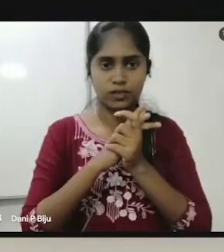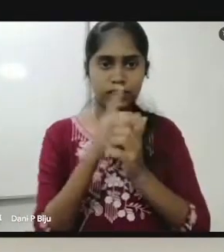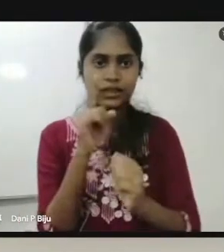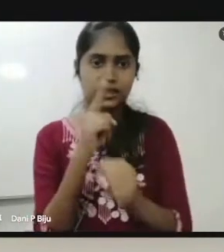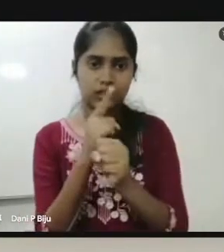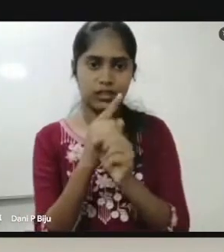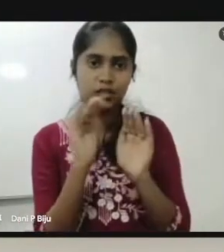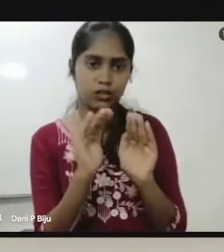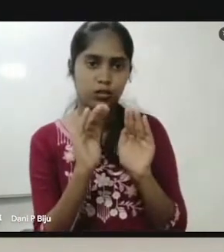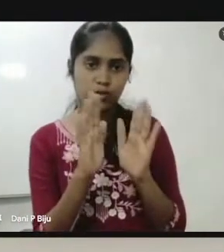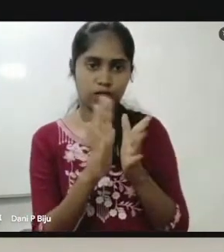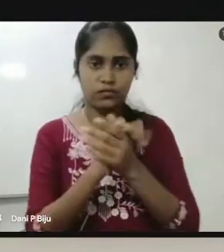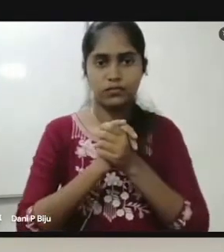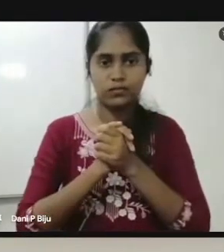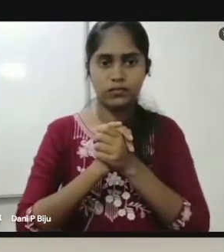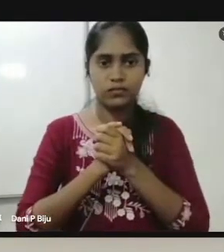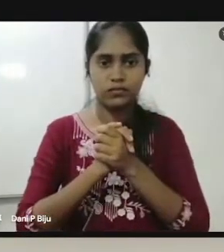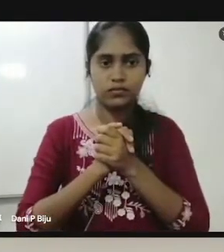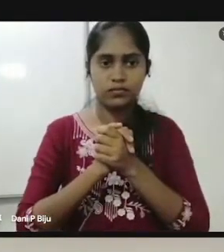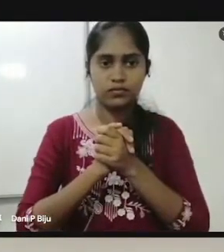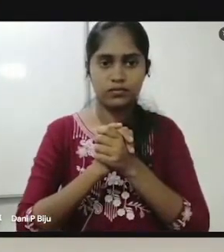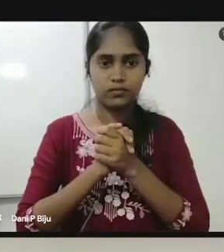Max, paint purple. Okay, here you go, Max.